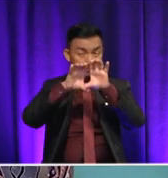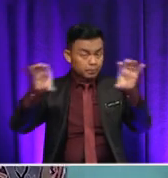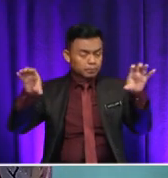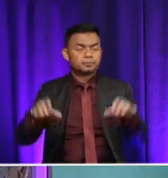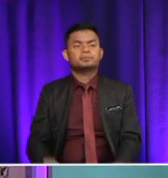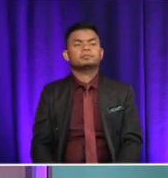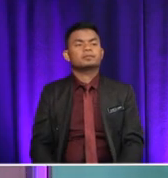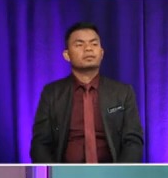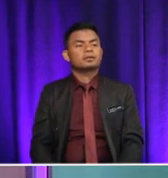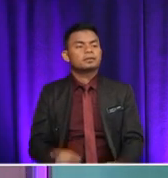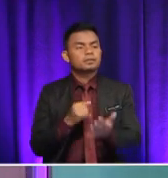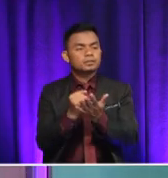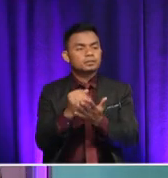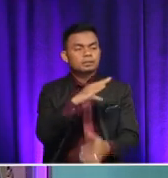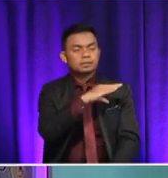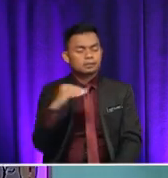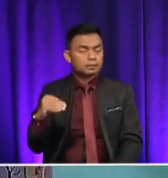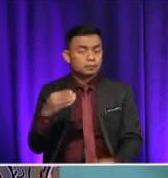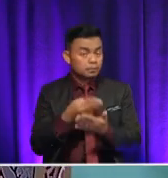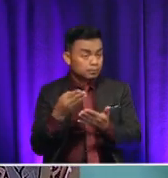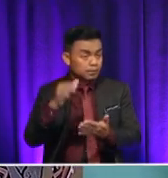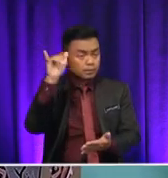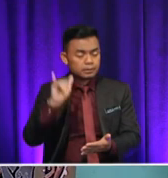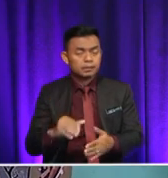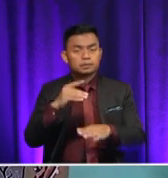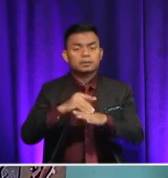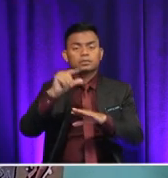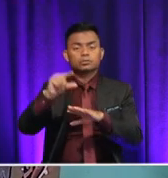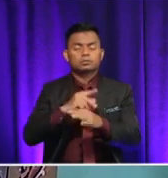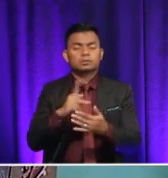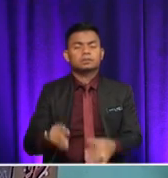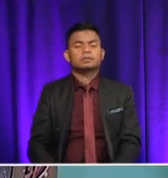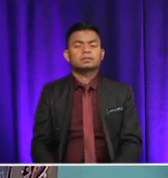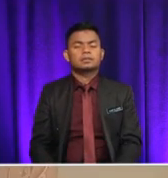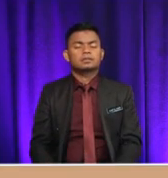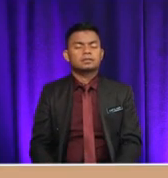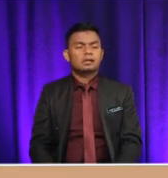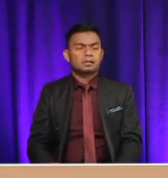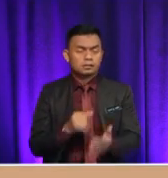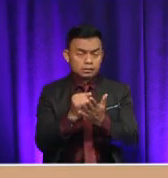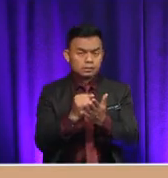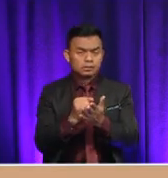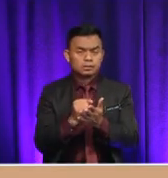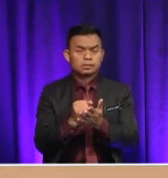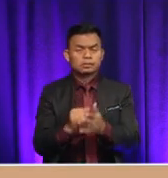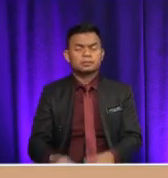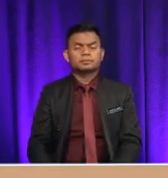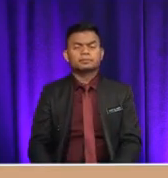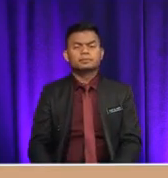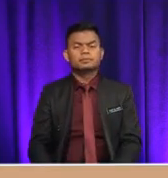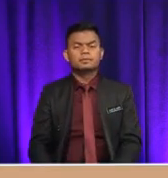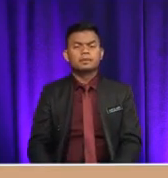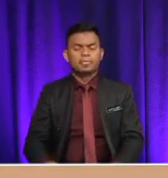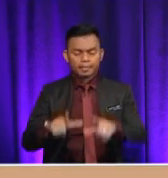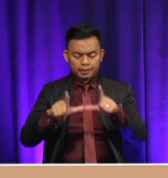jenis dan bahan kelengkapan yang digunakan jenis lekapan yang digunakan kedudukan